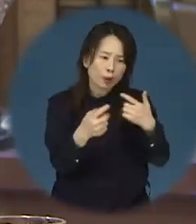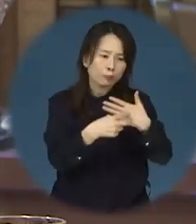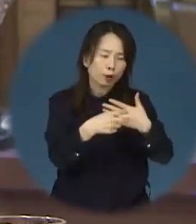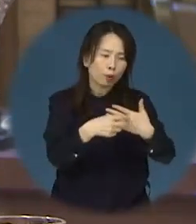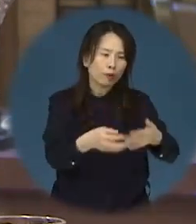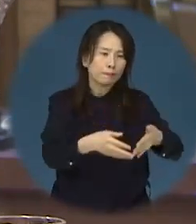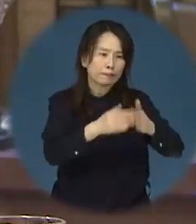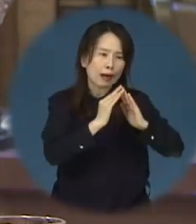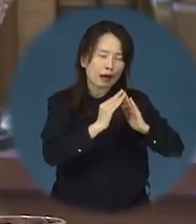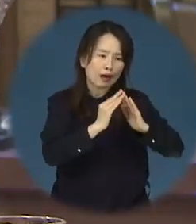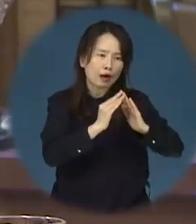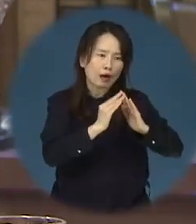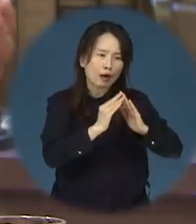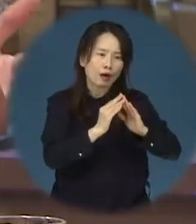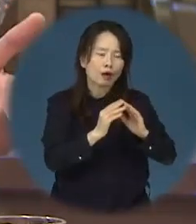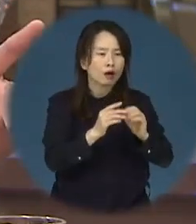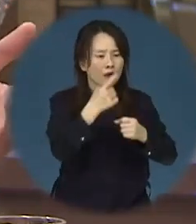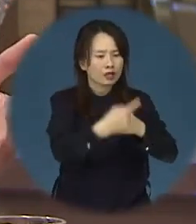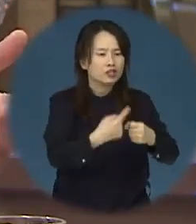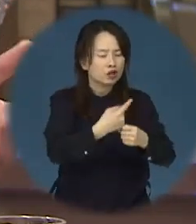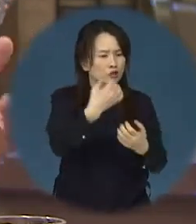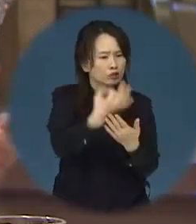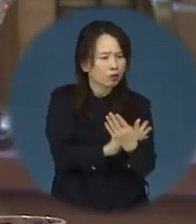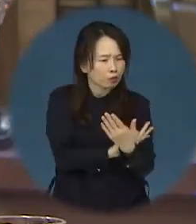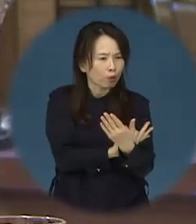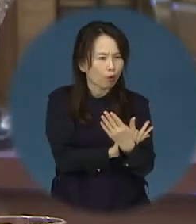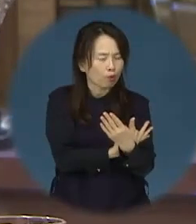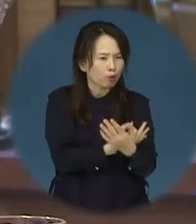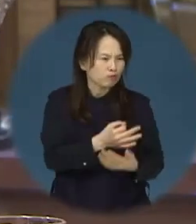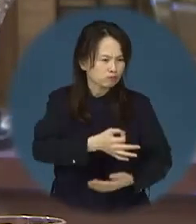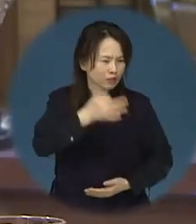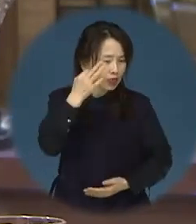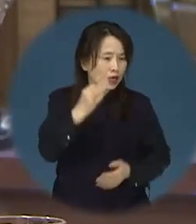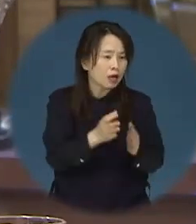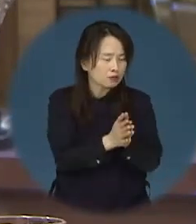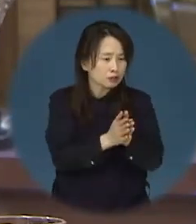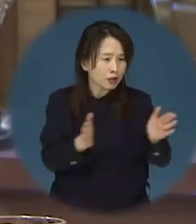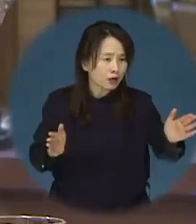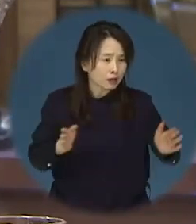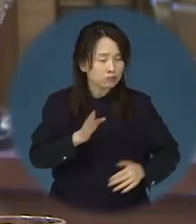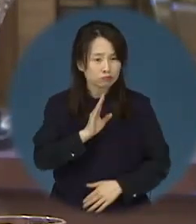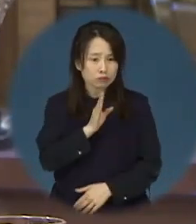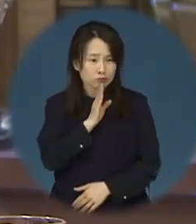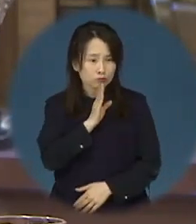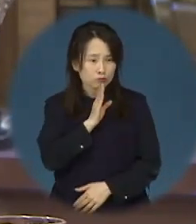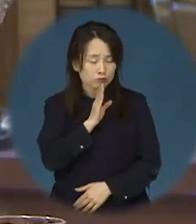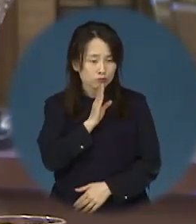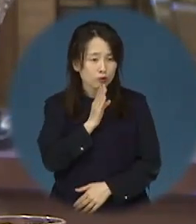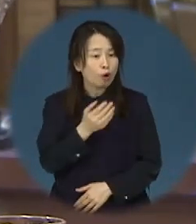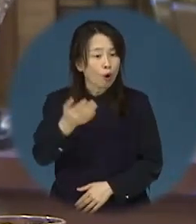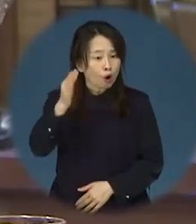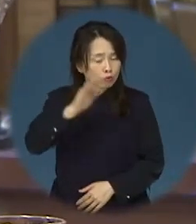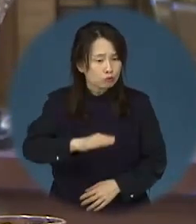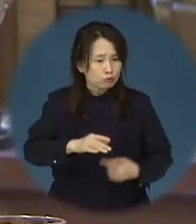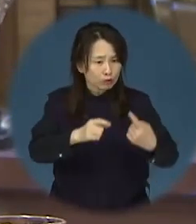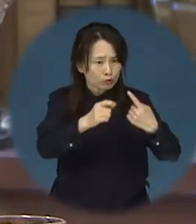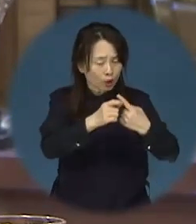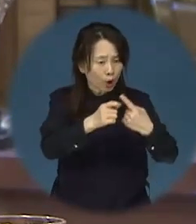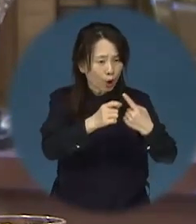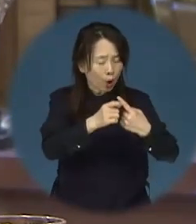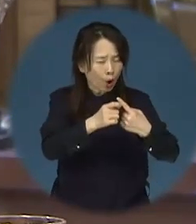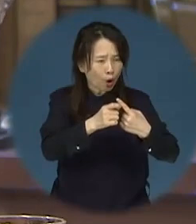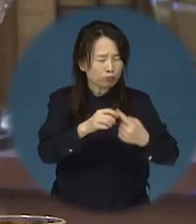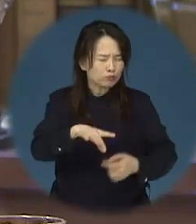뭐 연봉 뭐 억대로 이렇게 시작하는 거 아닙니까? 네, 아, 네. 근데 첫 번째부터 그